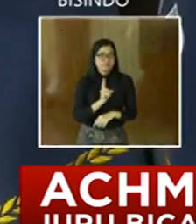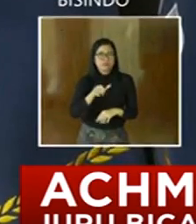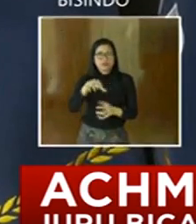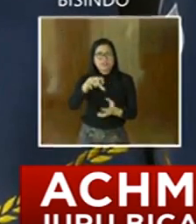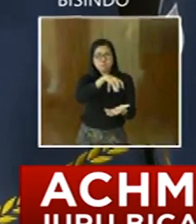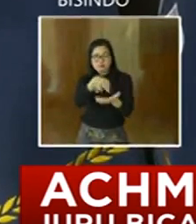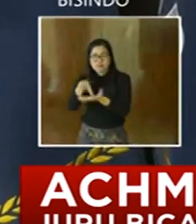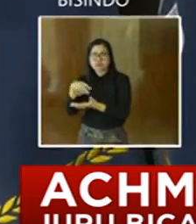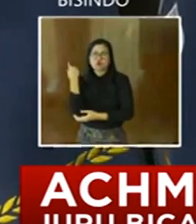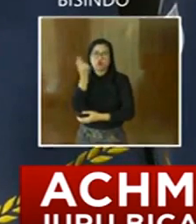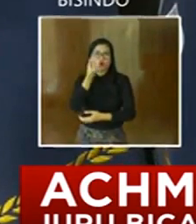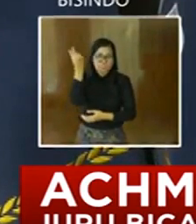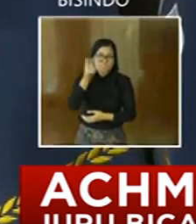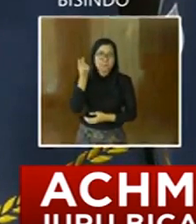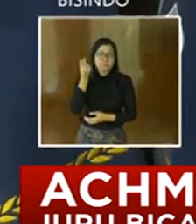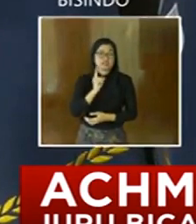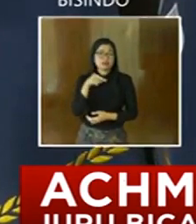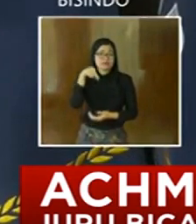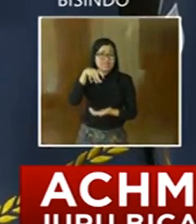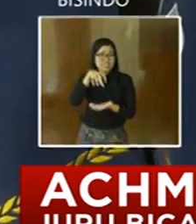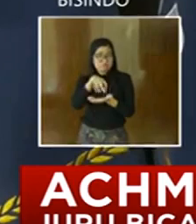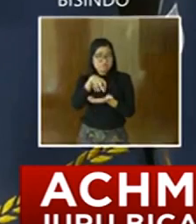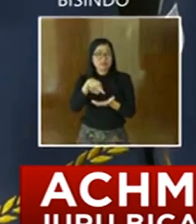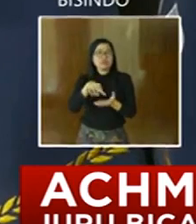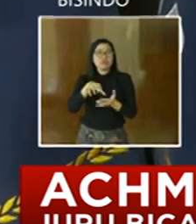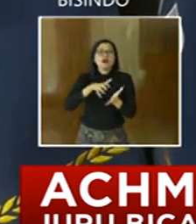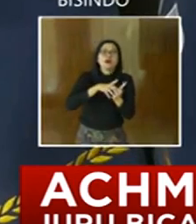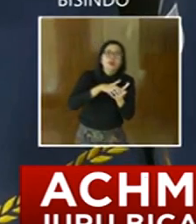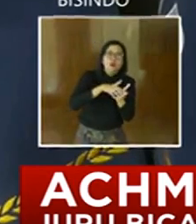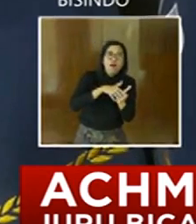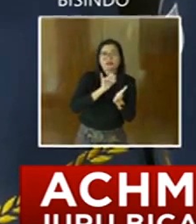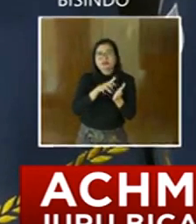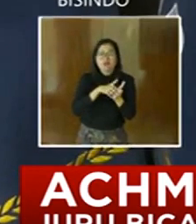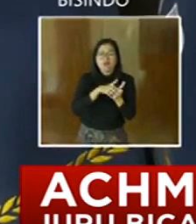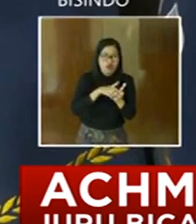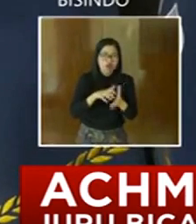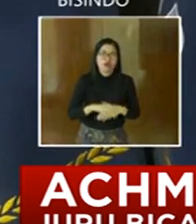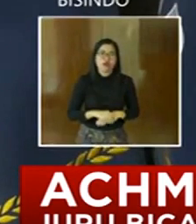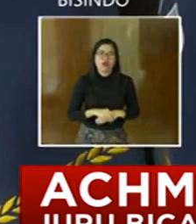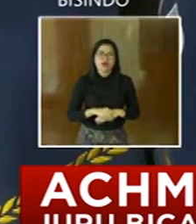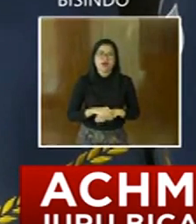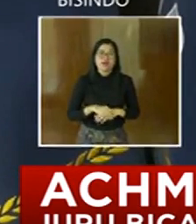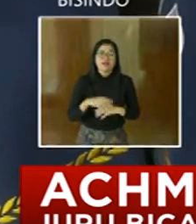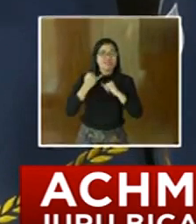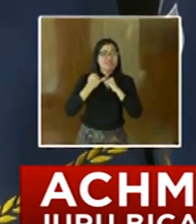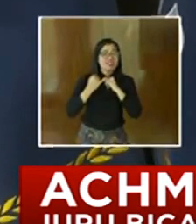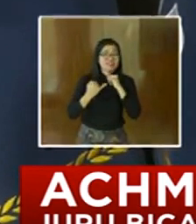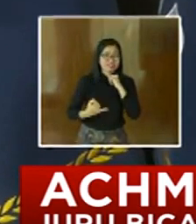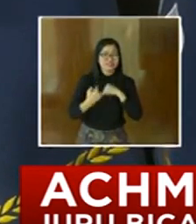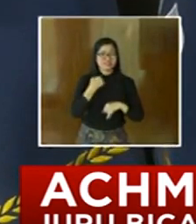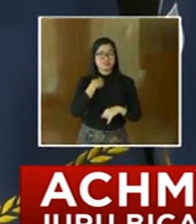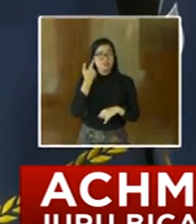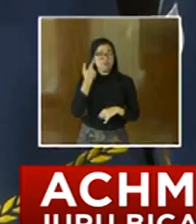di tempat-tempat umum karena kita tahu disinilah kerawanan-kerawanan sebaran yang terakhir saya Ingatkan